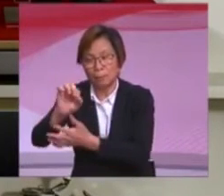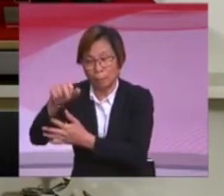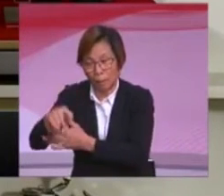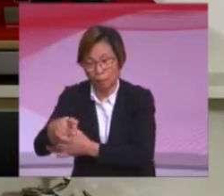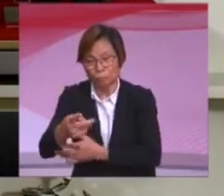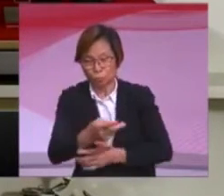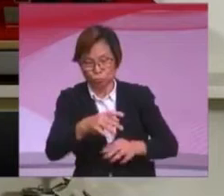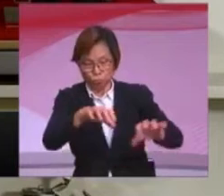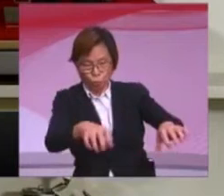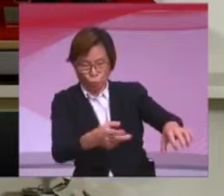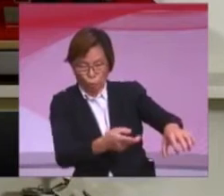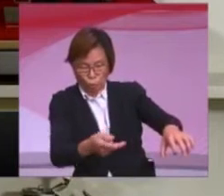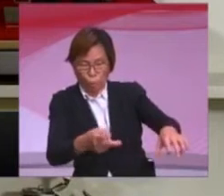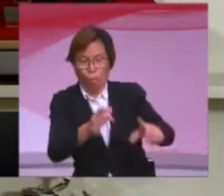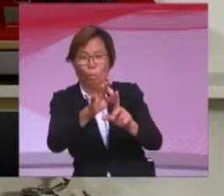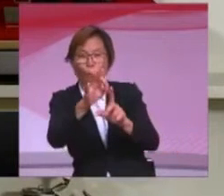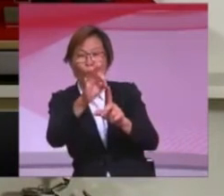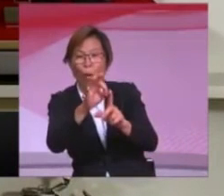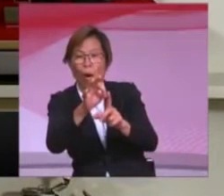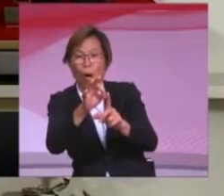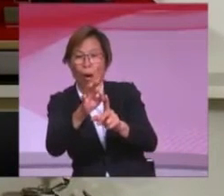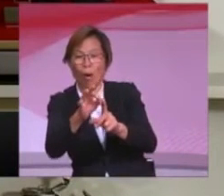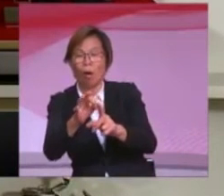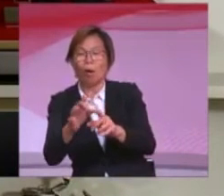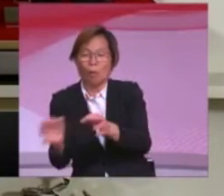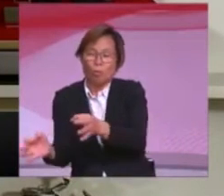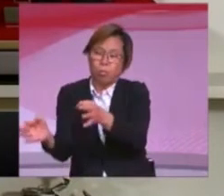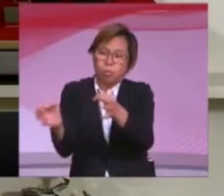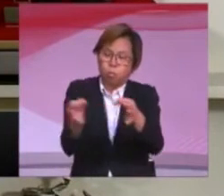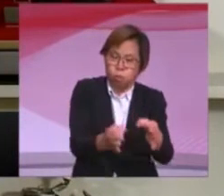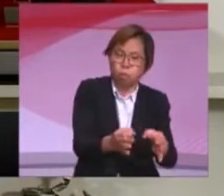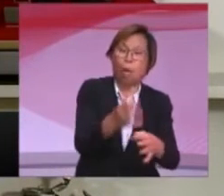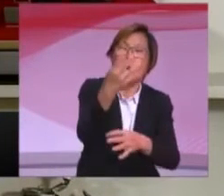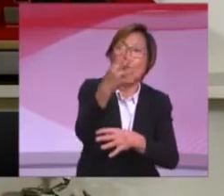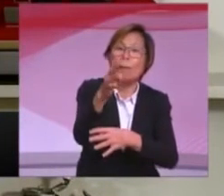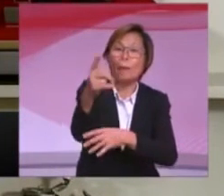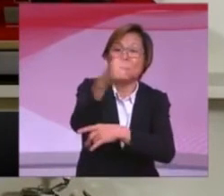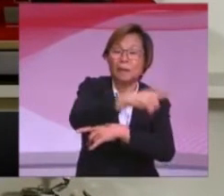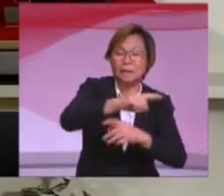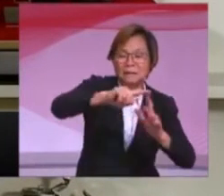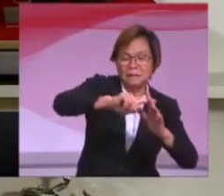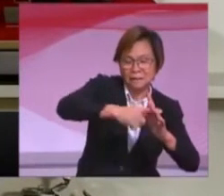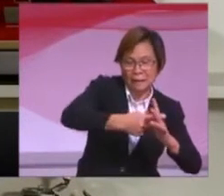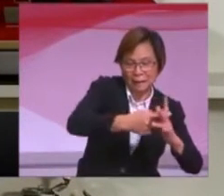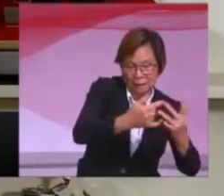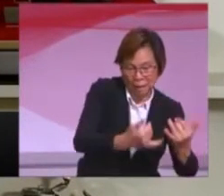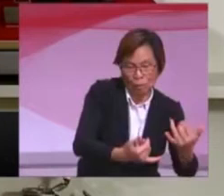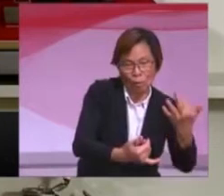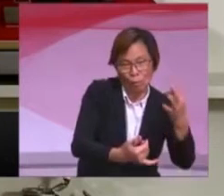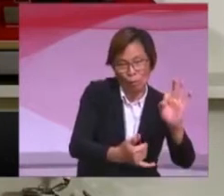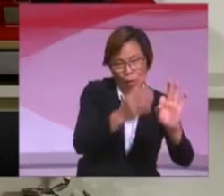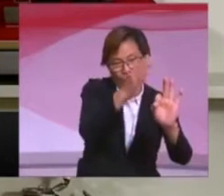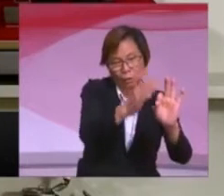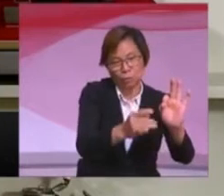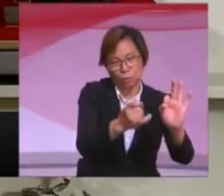seberamperai Pulau Pinang selama 14 hari lagi bermula daripada